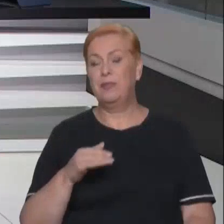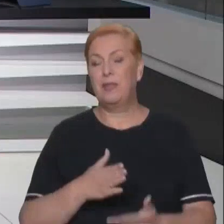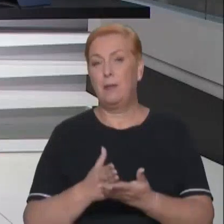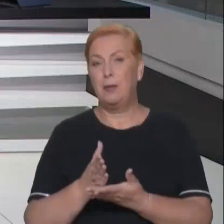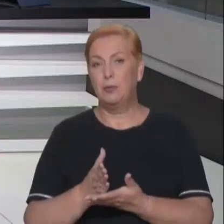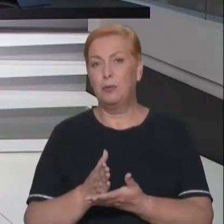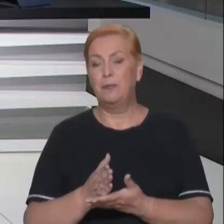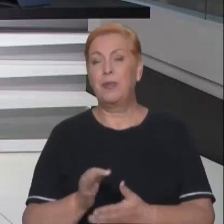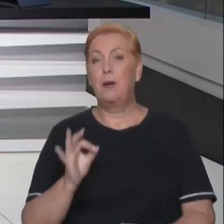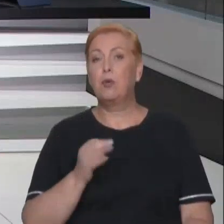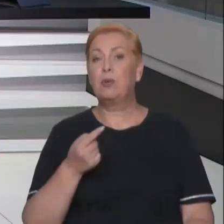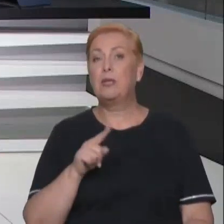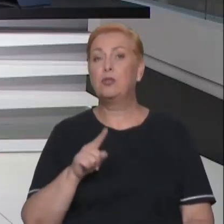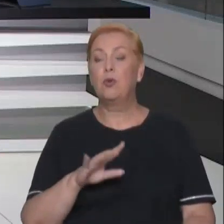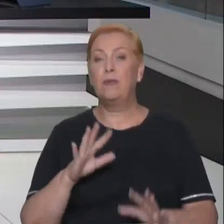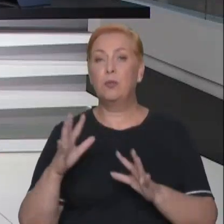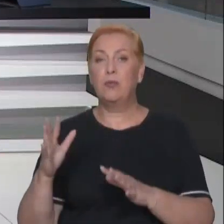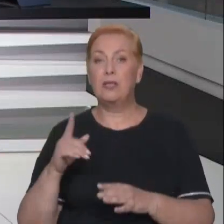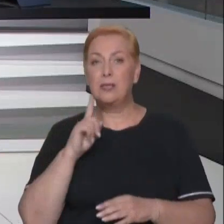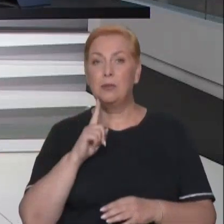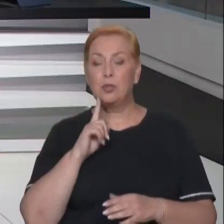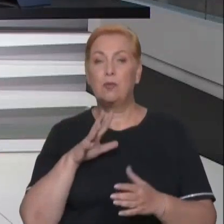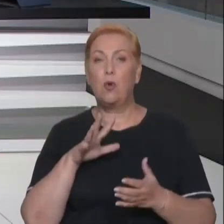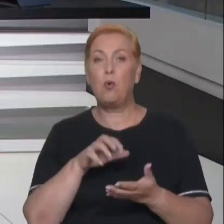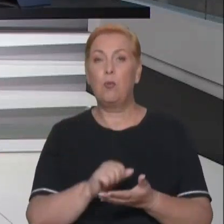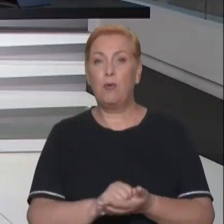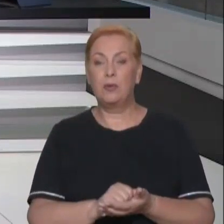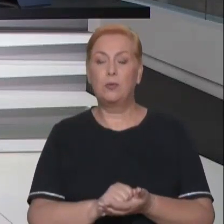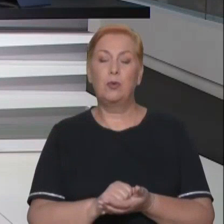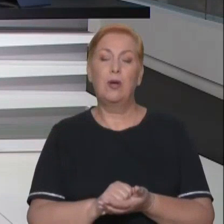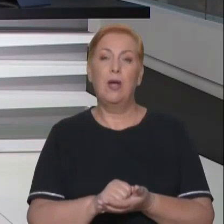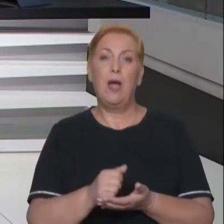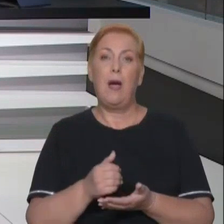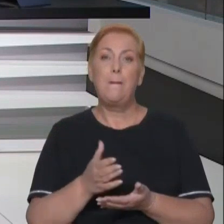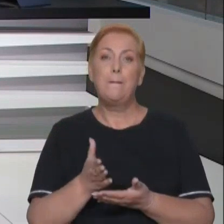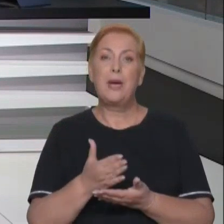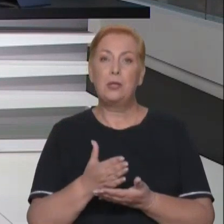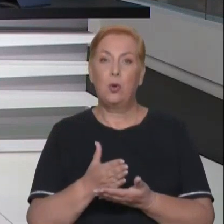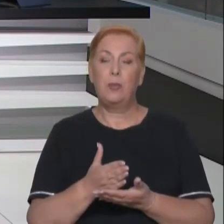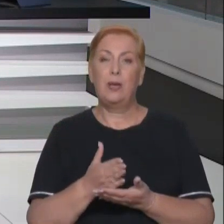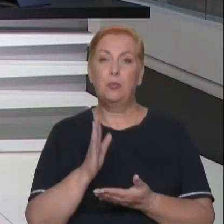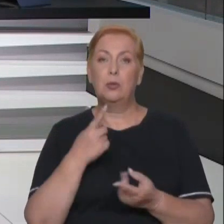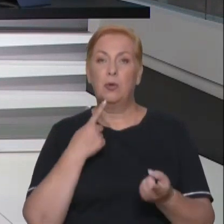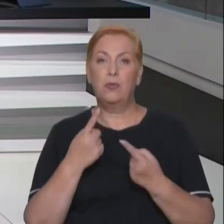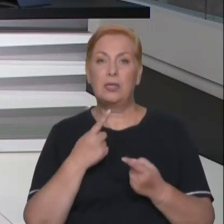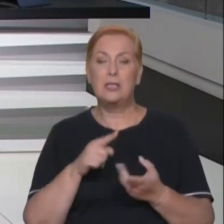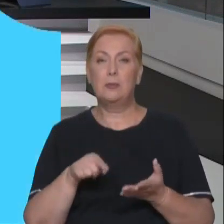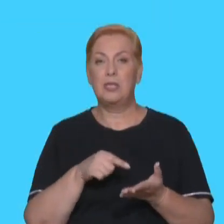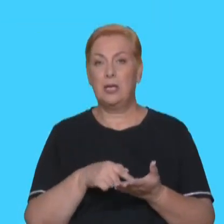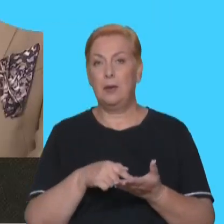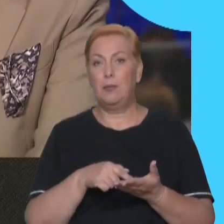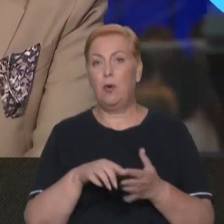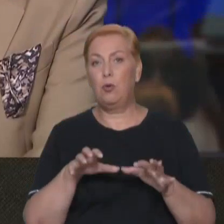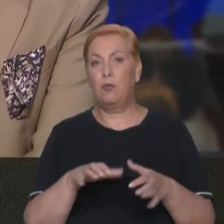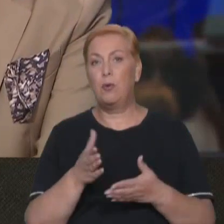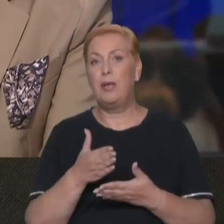про те що відбувається у тимчасово окупованому Мелітополі ми будемо говорити з Іваном федоровим міським головою Мелітополя пане Іванової